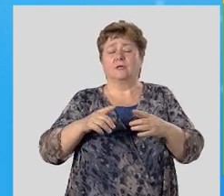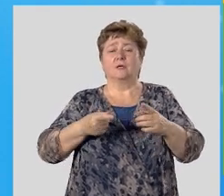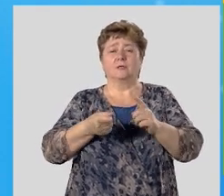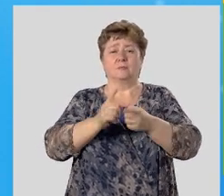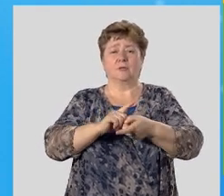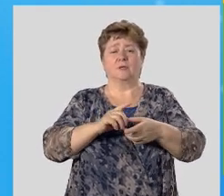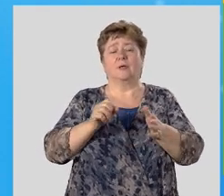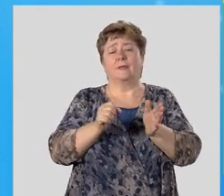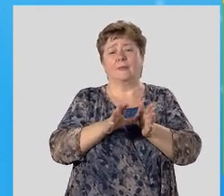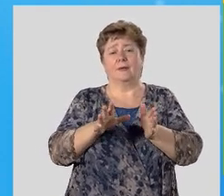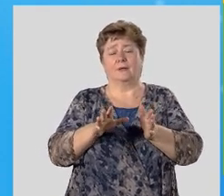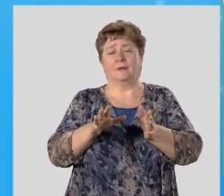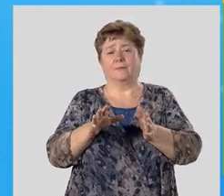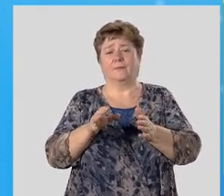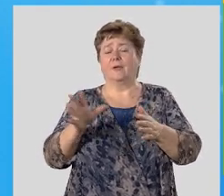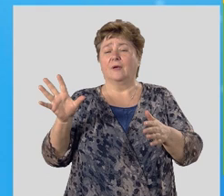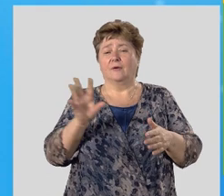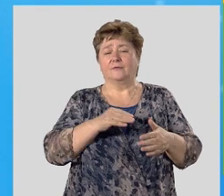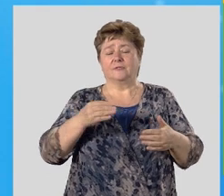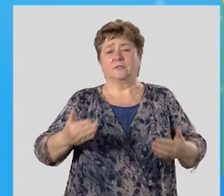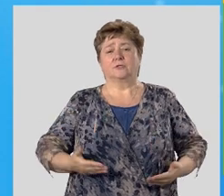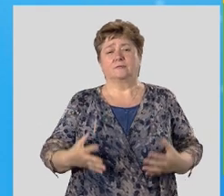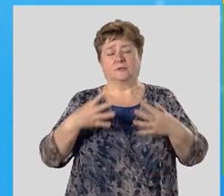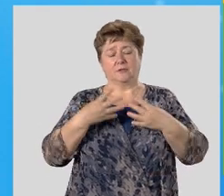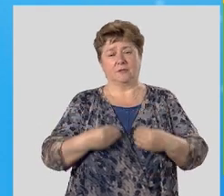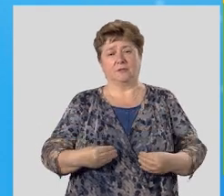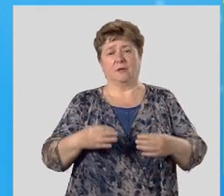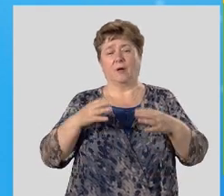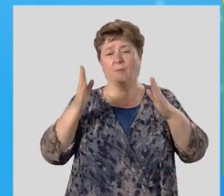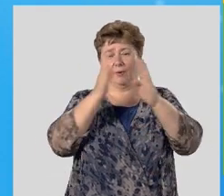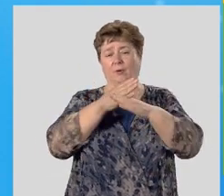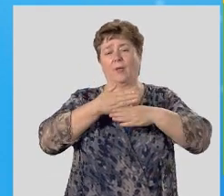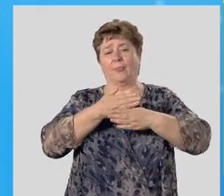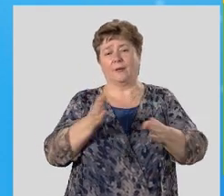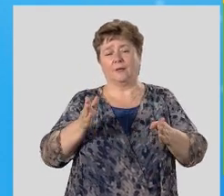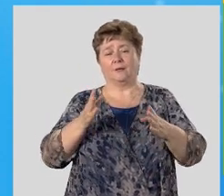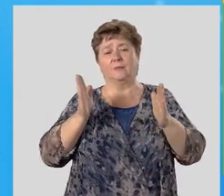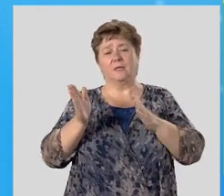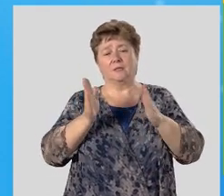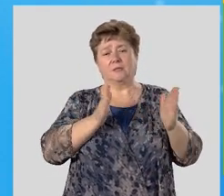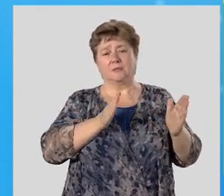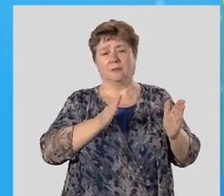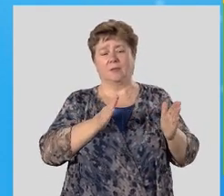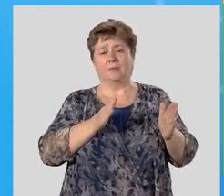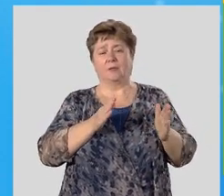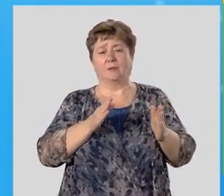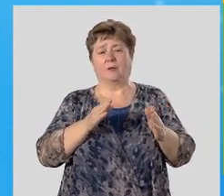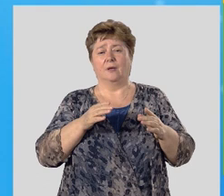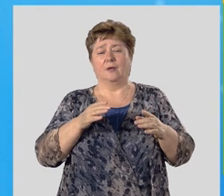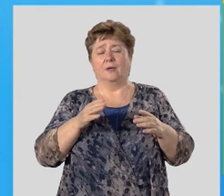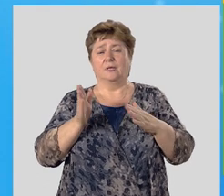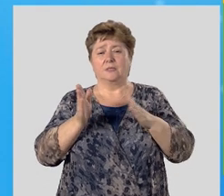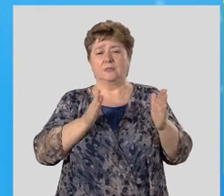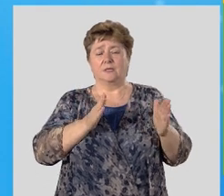энергии. Все живые тела природы являются открытыми системами, то есть